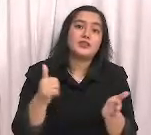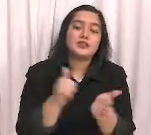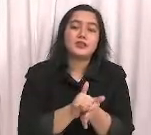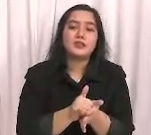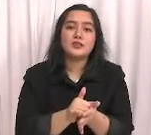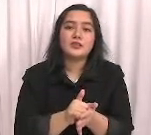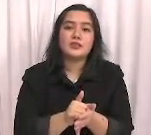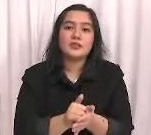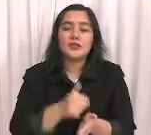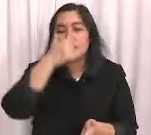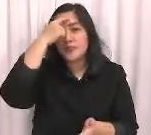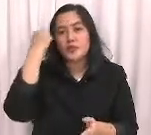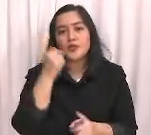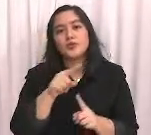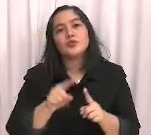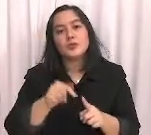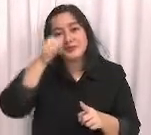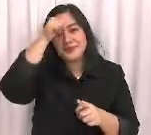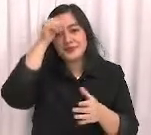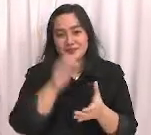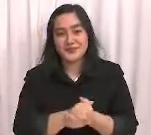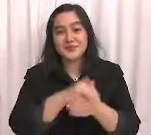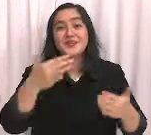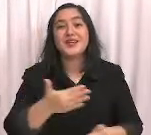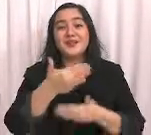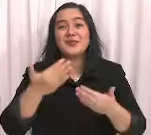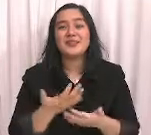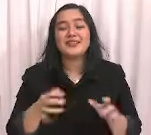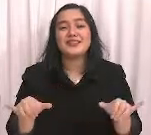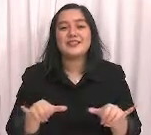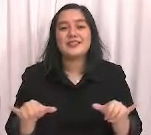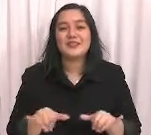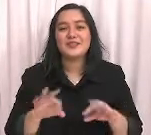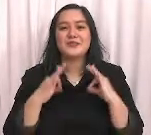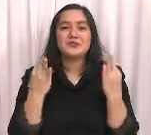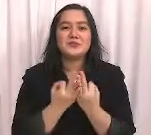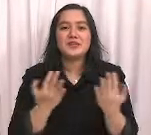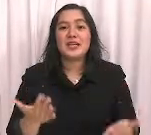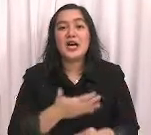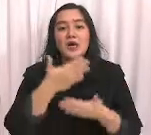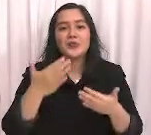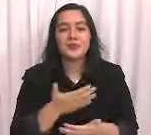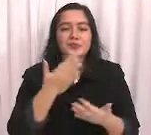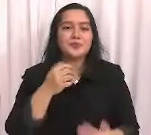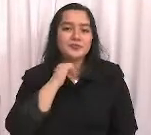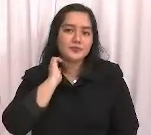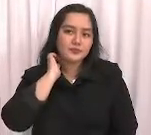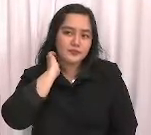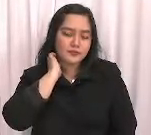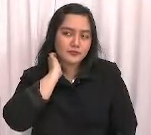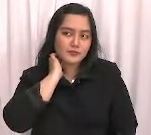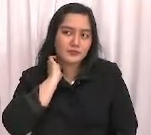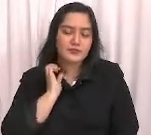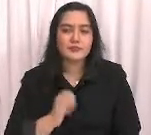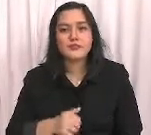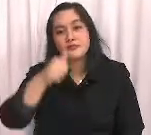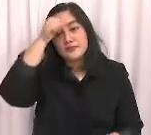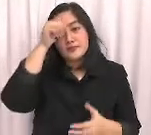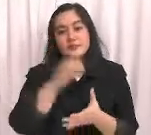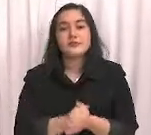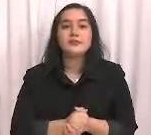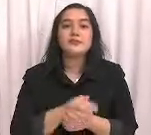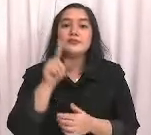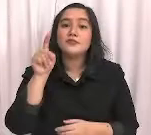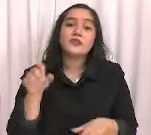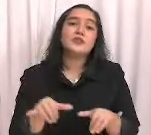buong pamilya, masaya. Yeah. Totoo yes. yan. Totoo. Walang sigawan. Actually, lahat naman eh. Dapat din pasayahin ng asawang lalaki ang